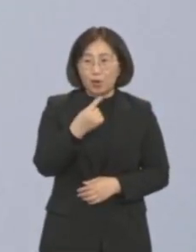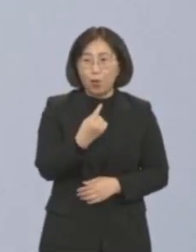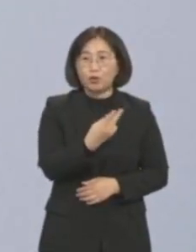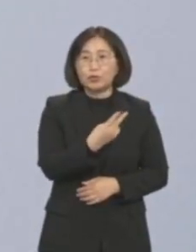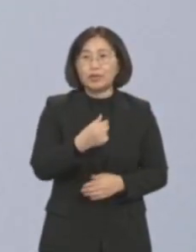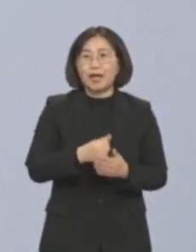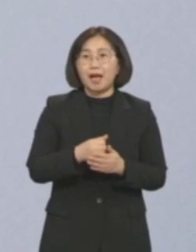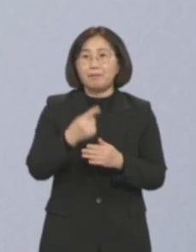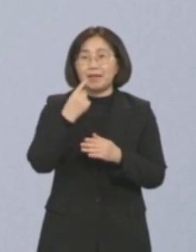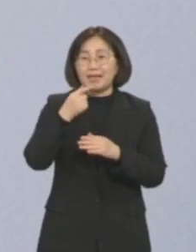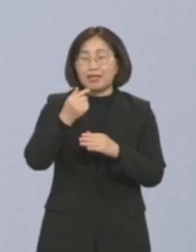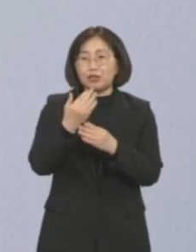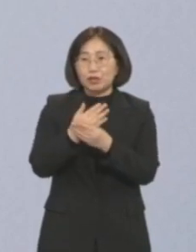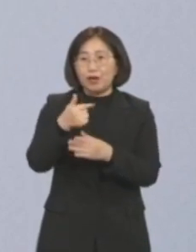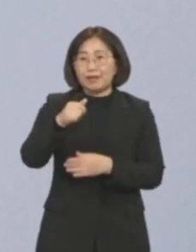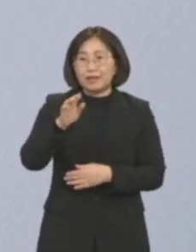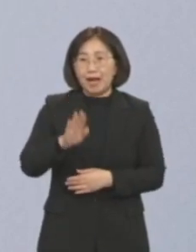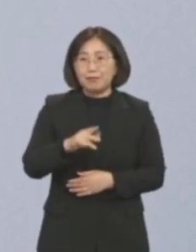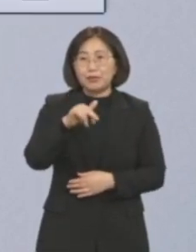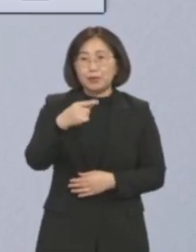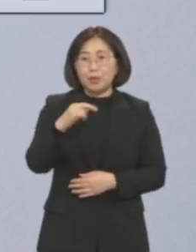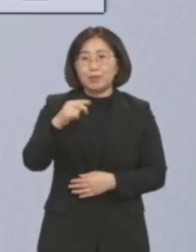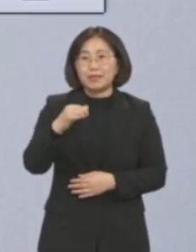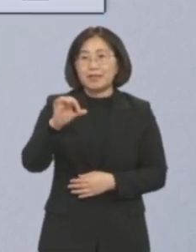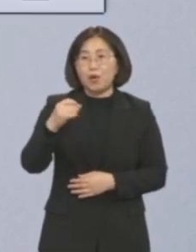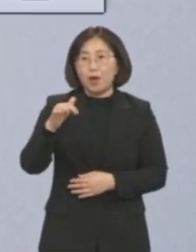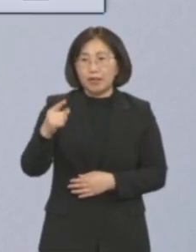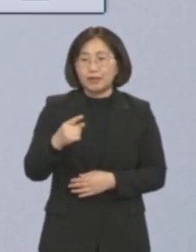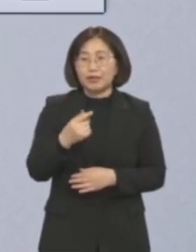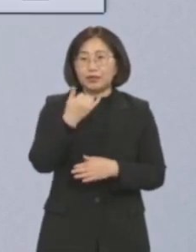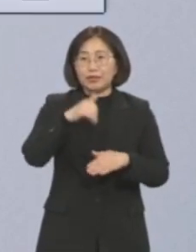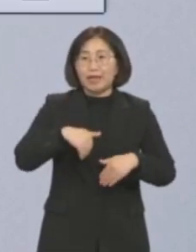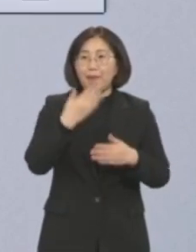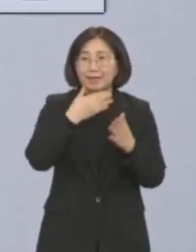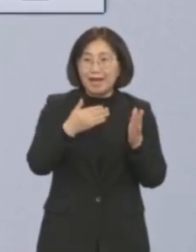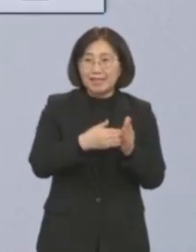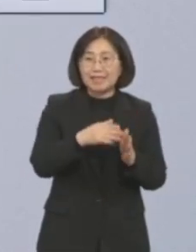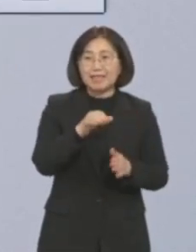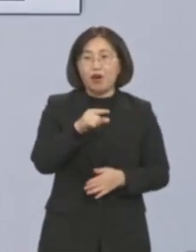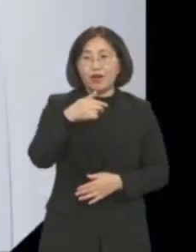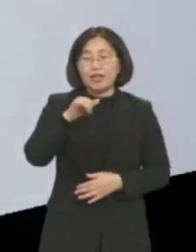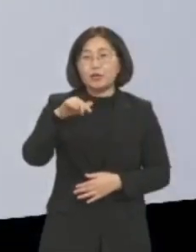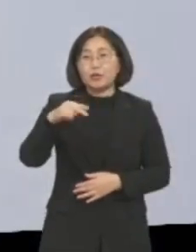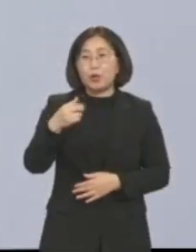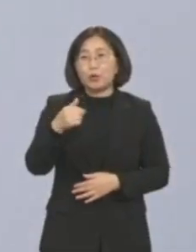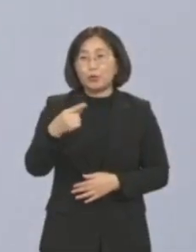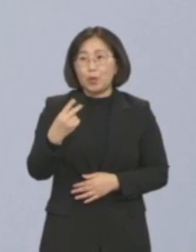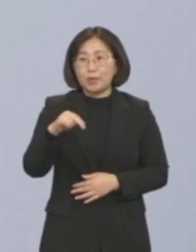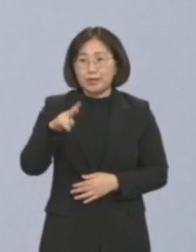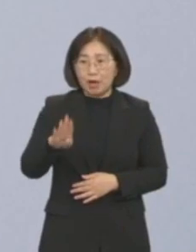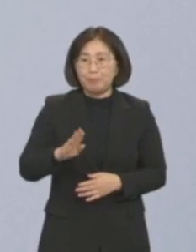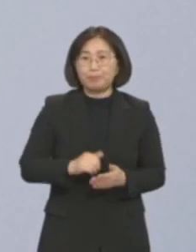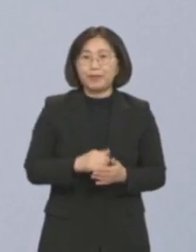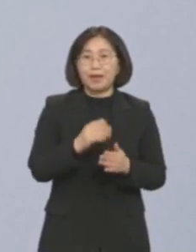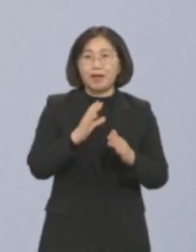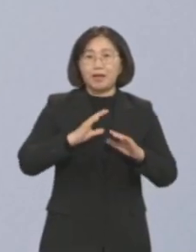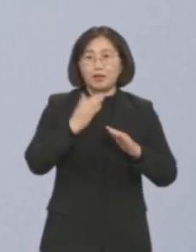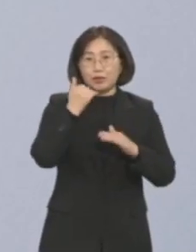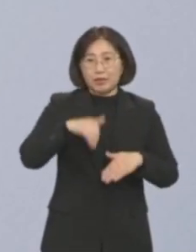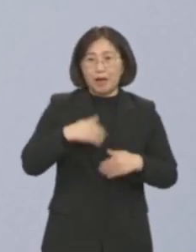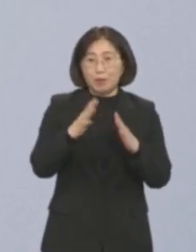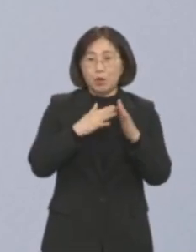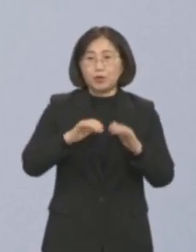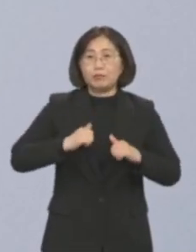유성갑은 조승래, 오강용 후보, 당진은 어기구, 송노섭 후보 간의 경선이 성사됐고, 공주부여 청양은 박수현